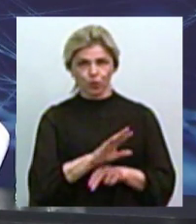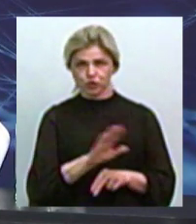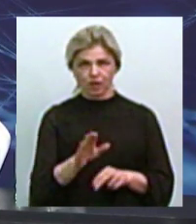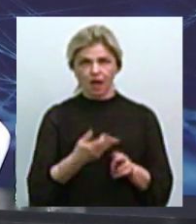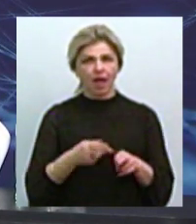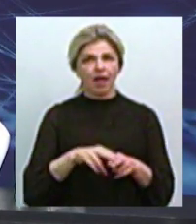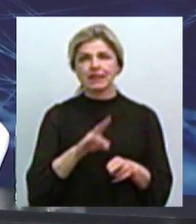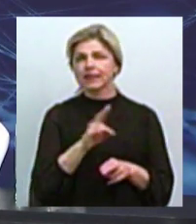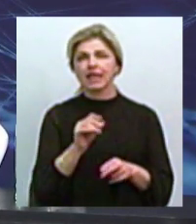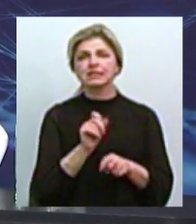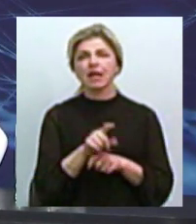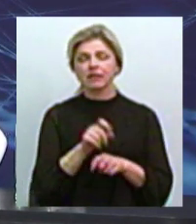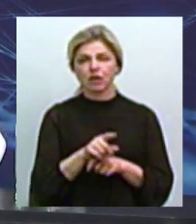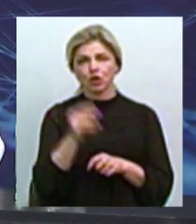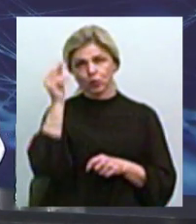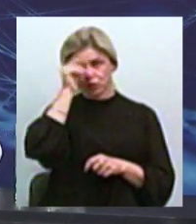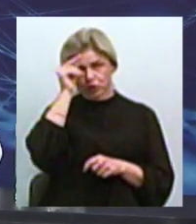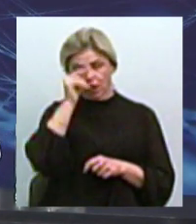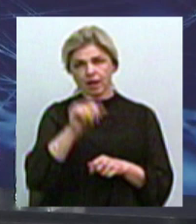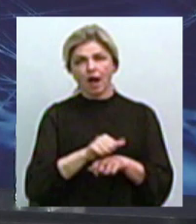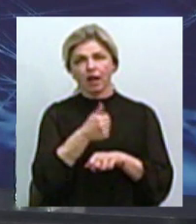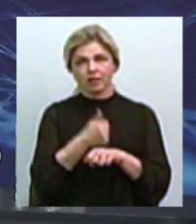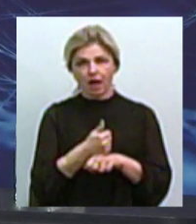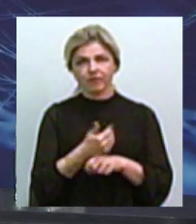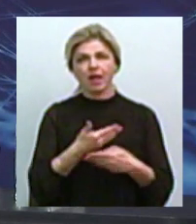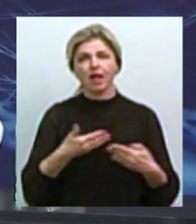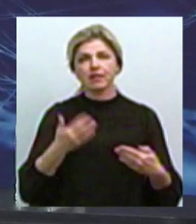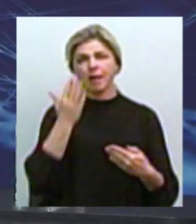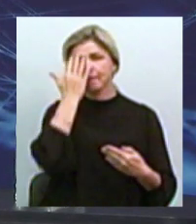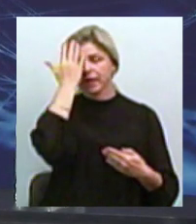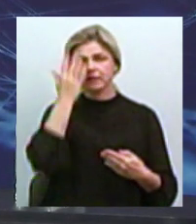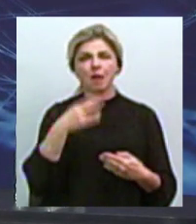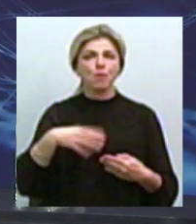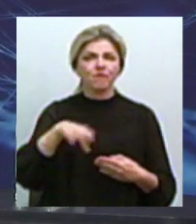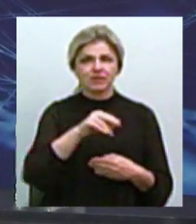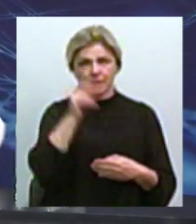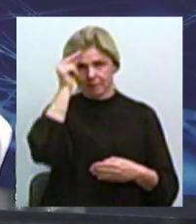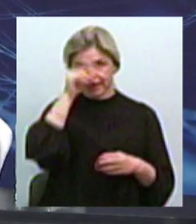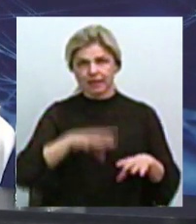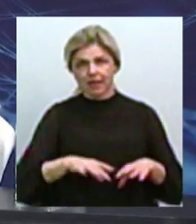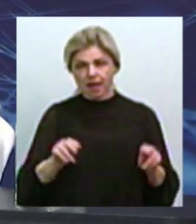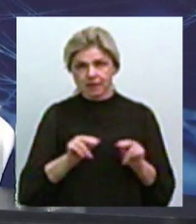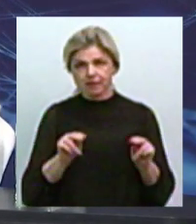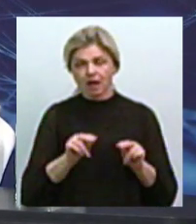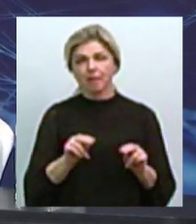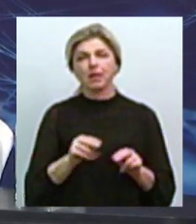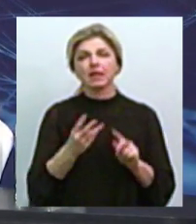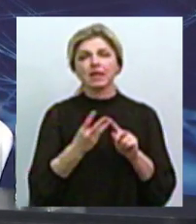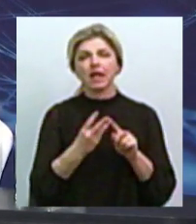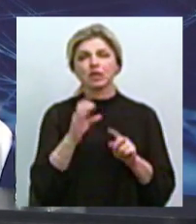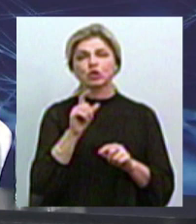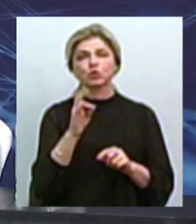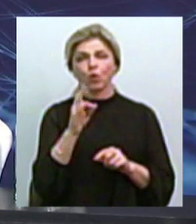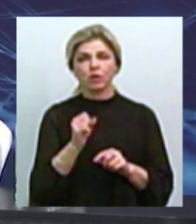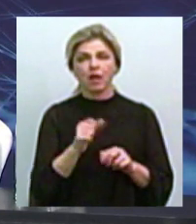задача. Изучали, и главным образом, в принципе, эта мысль прошла по всем тренингам, вот особенно третьего сезона, главная